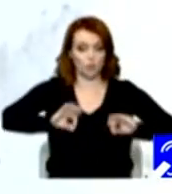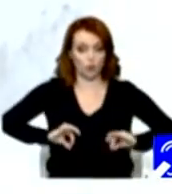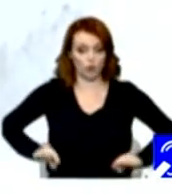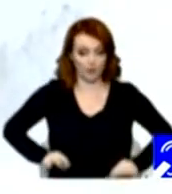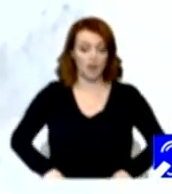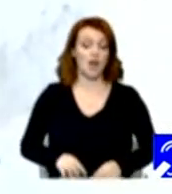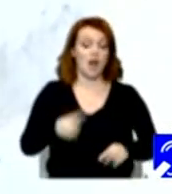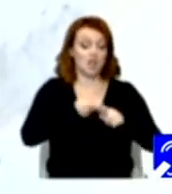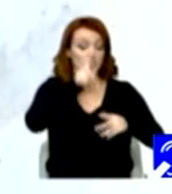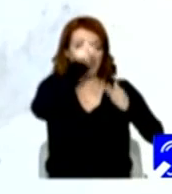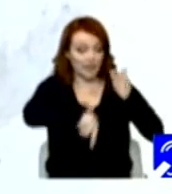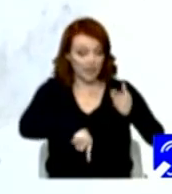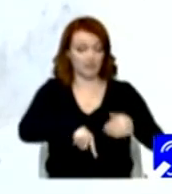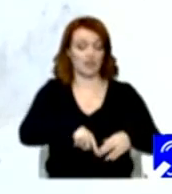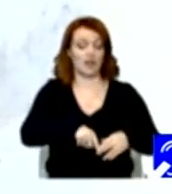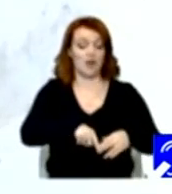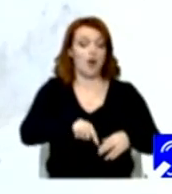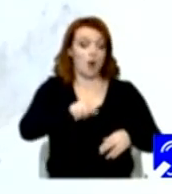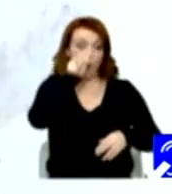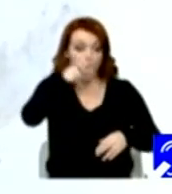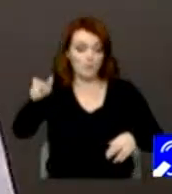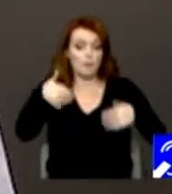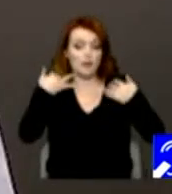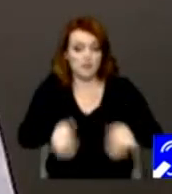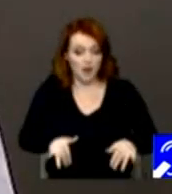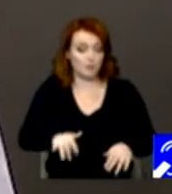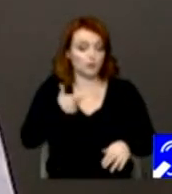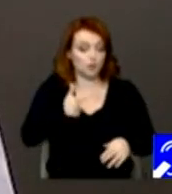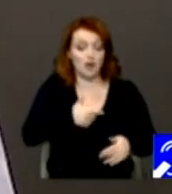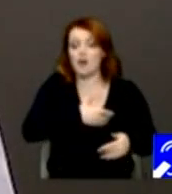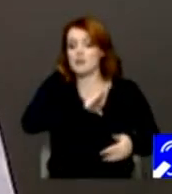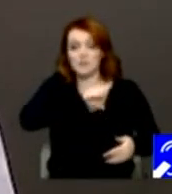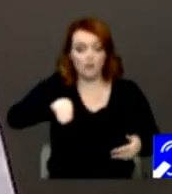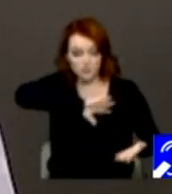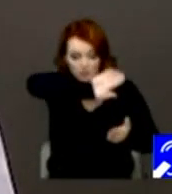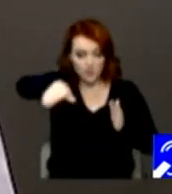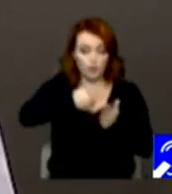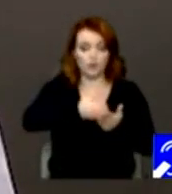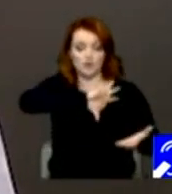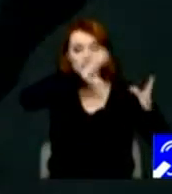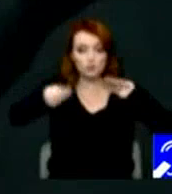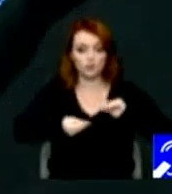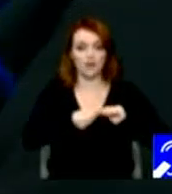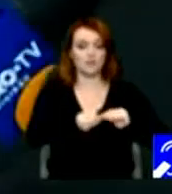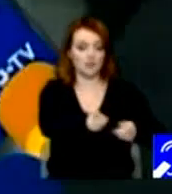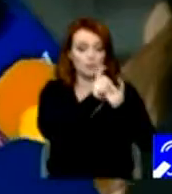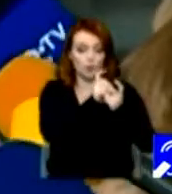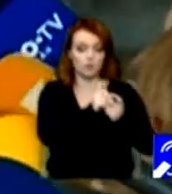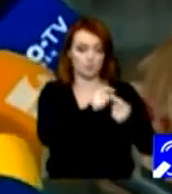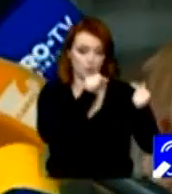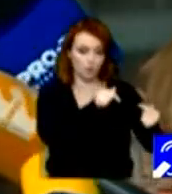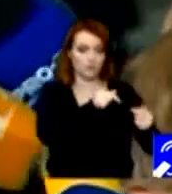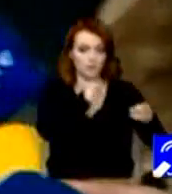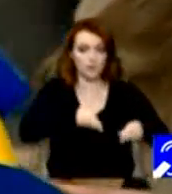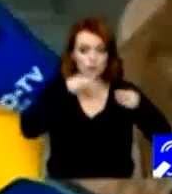care potrivit președintelui Maia Sandu a fi compromisă de lipsa rezultatelor în combaterea criminalității și corupției în special